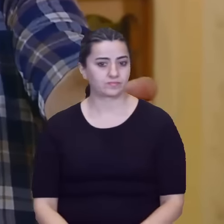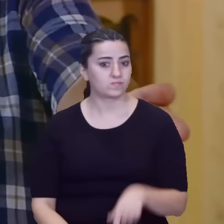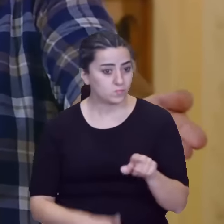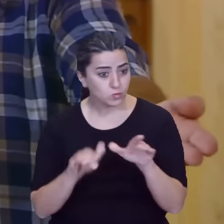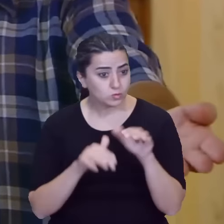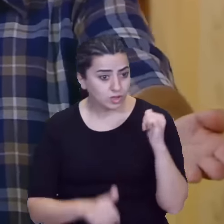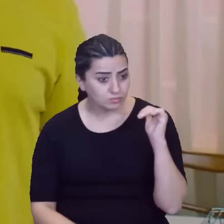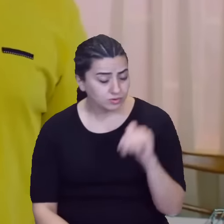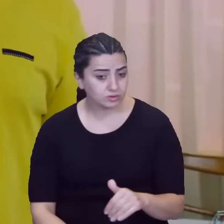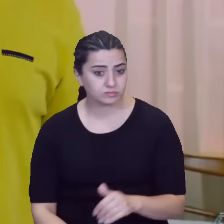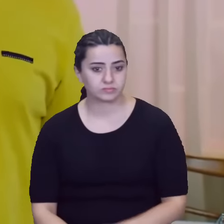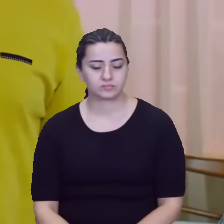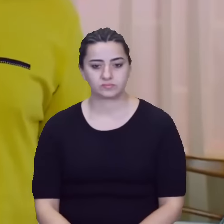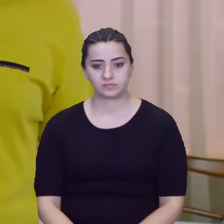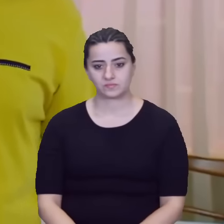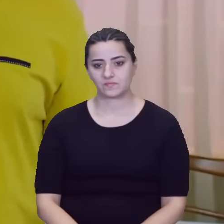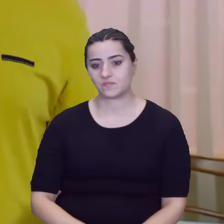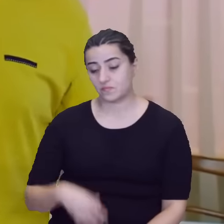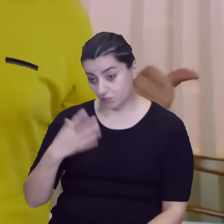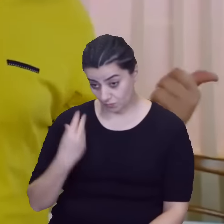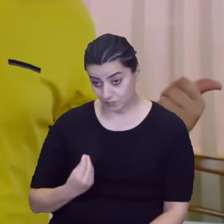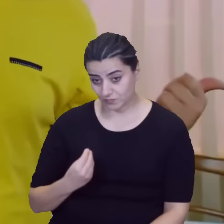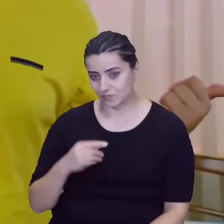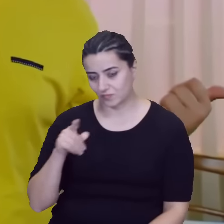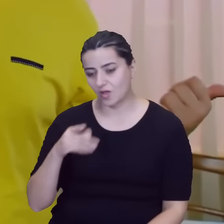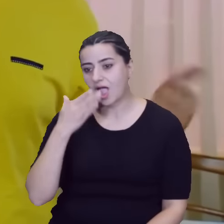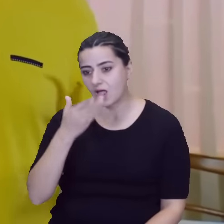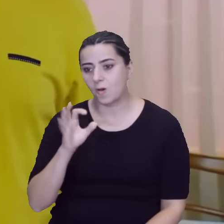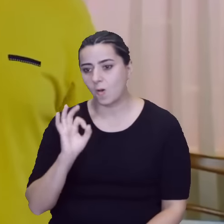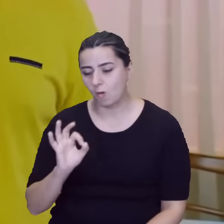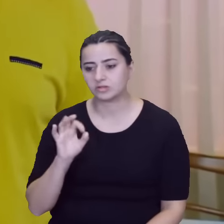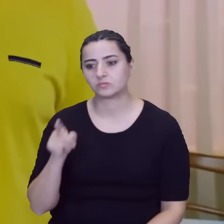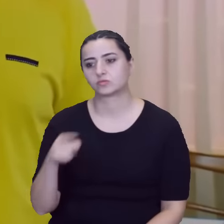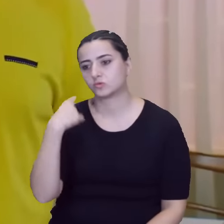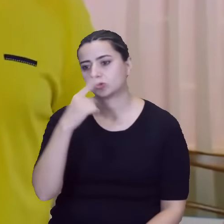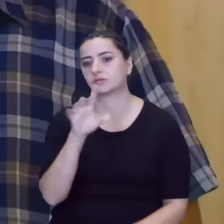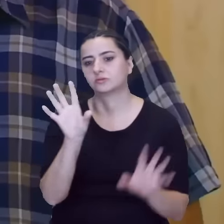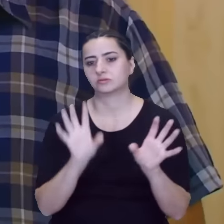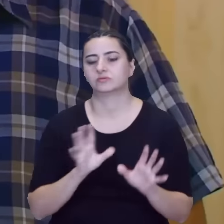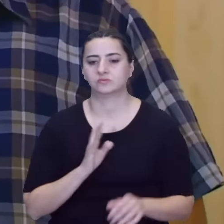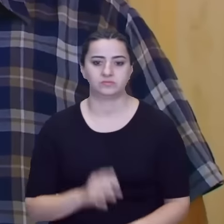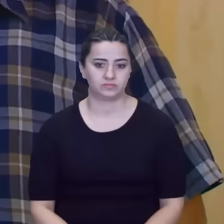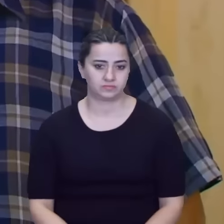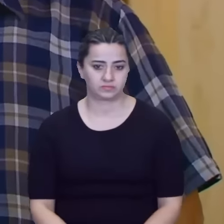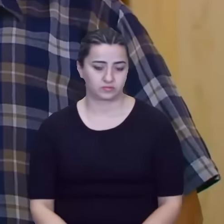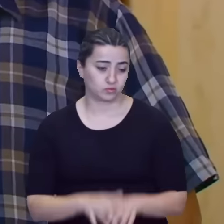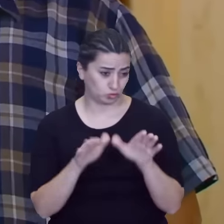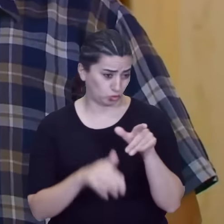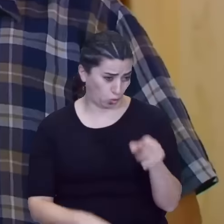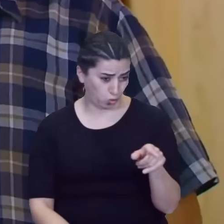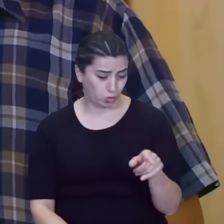Kuş yine mi geldi buraya ya? İşte onu anlatıyordum, onun sayesinde çekiyor.